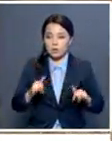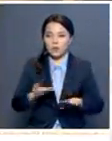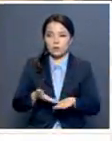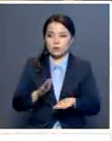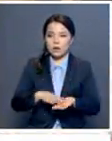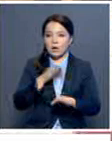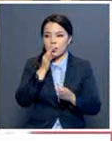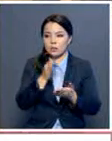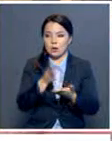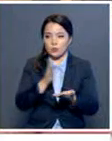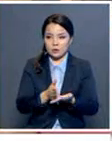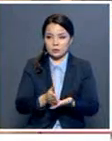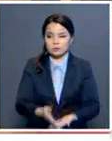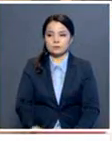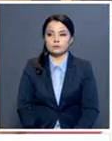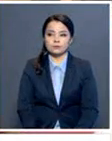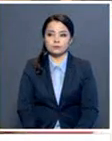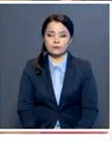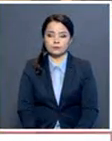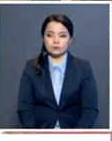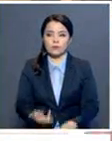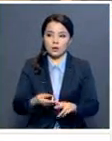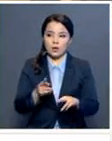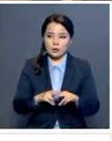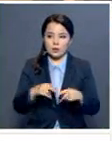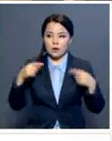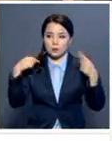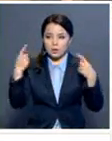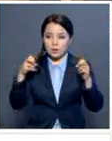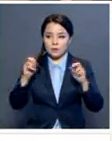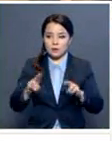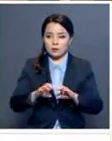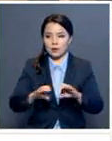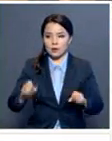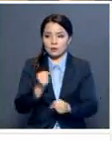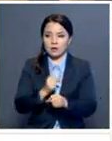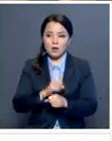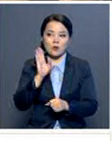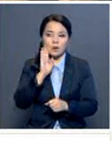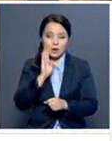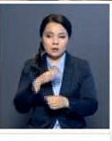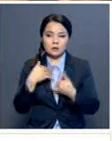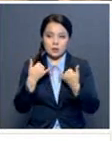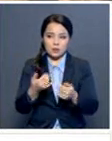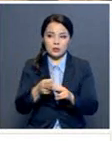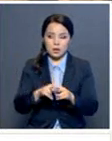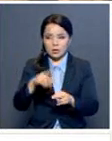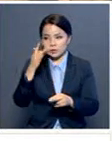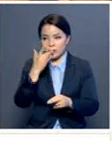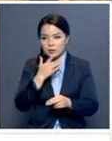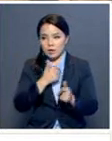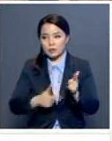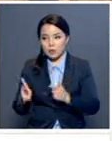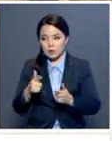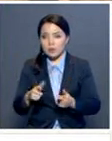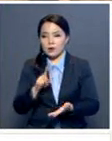көп. Паспорт Москва жылы. Мынау мал суару үшін қазылған ұңғыманың төлқұжаты. Былтыр жазда дайындап, тиісті жерге